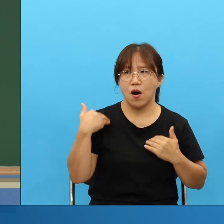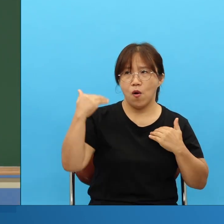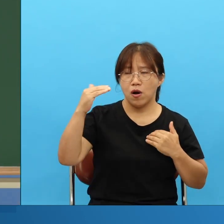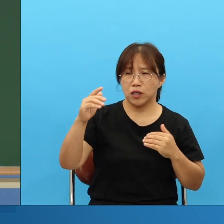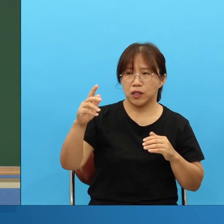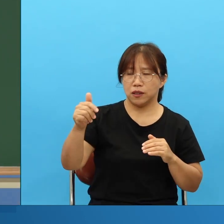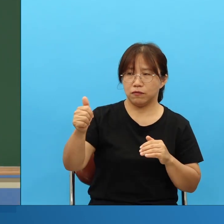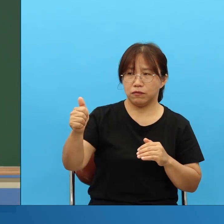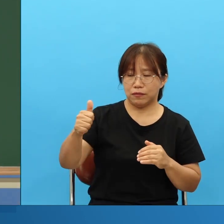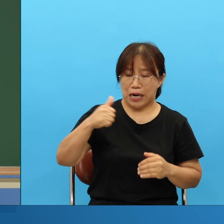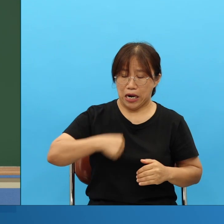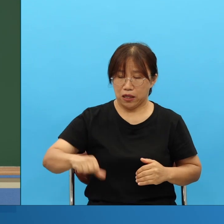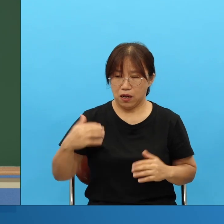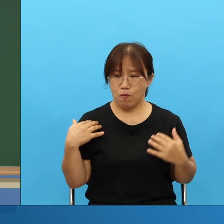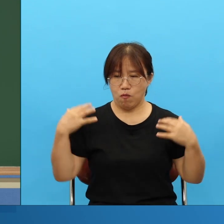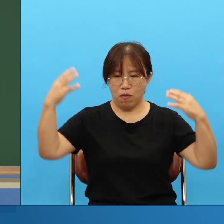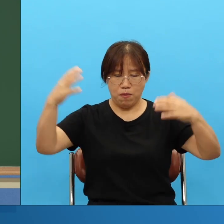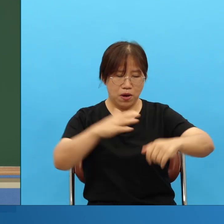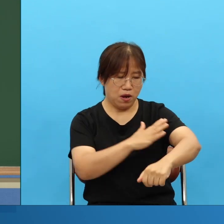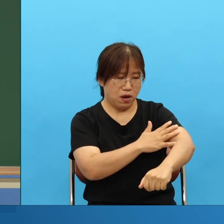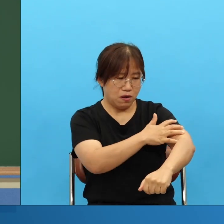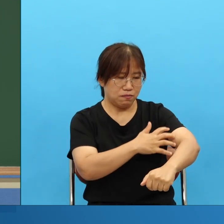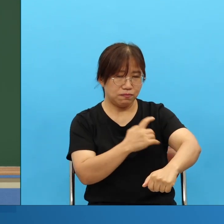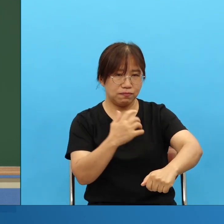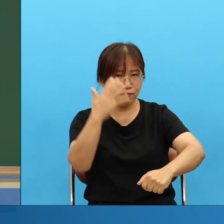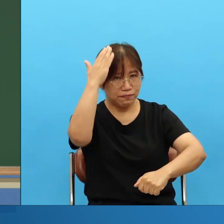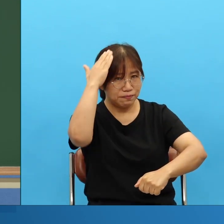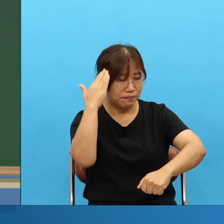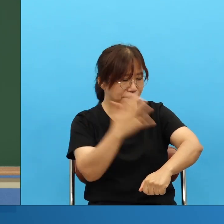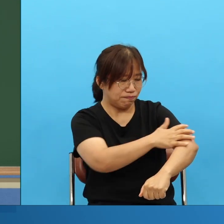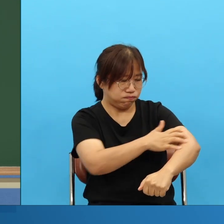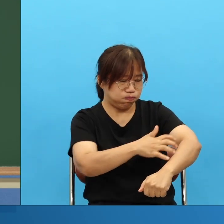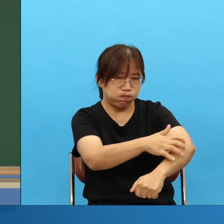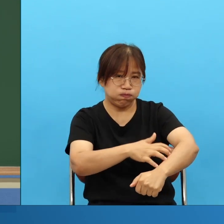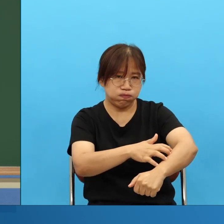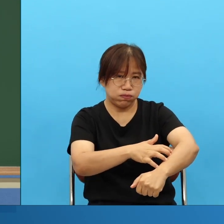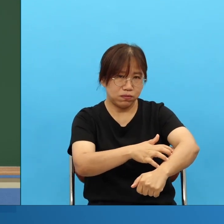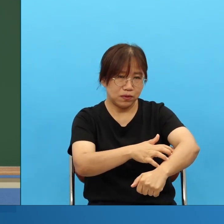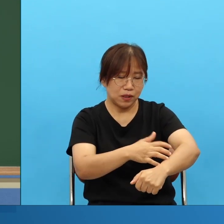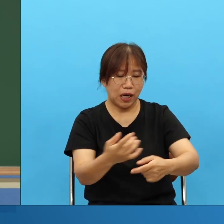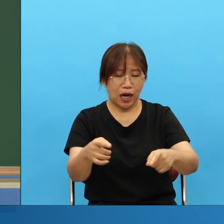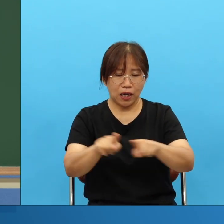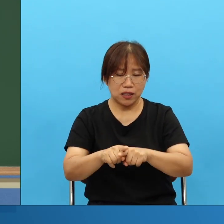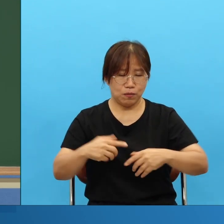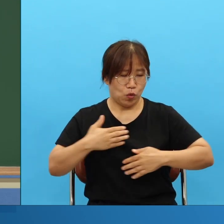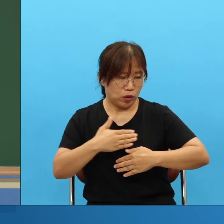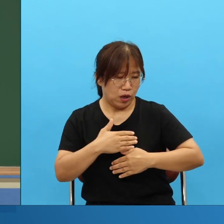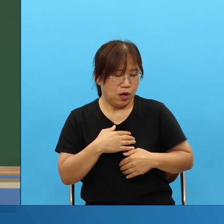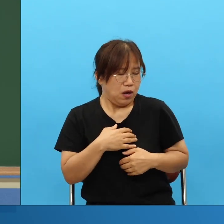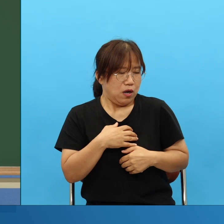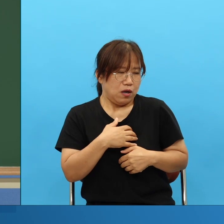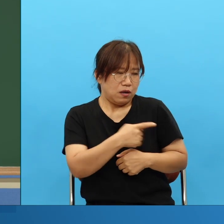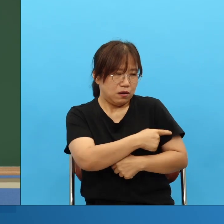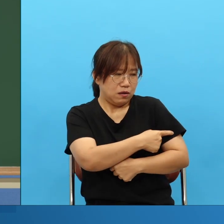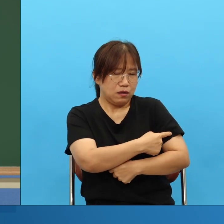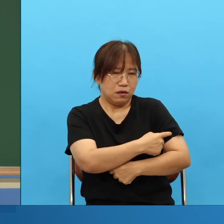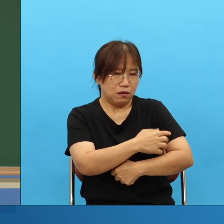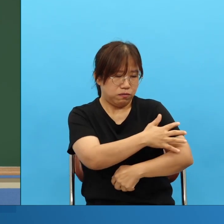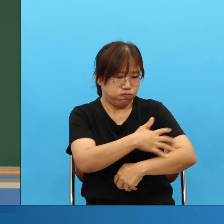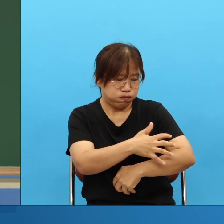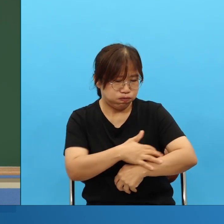좋고 몸에 막 문신이 이래 있거든요. 같이 목욕탕 갔다가 혼났어요. 다 쳐다보는 거야. 그럼 내 옆에서가 막